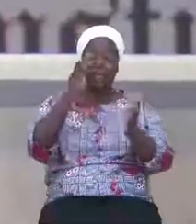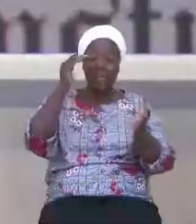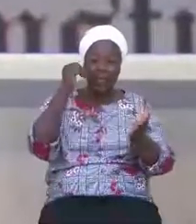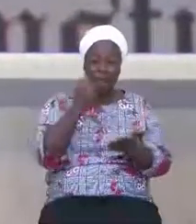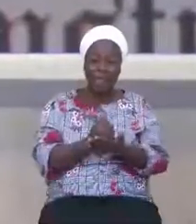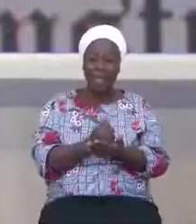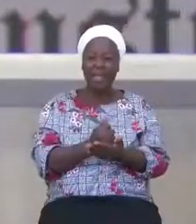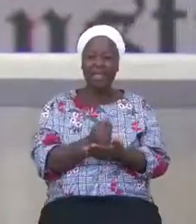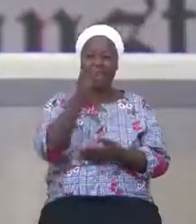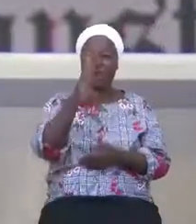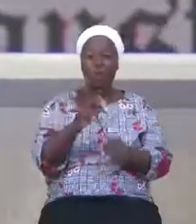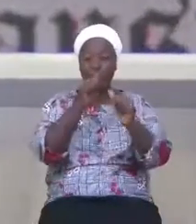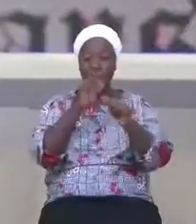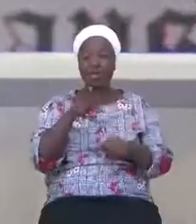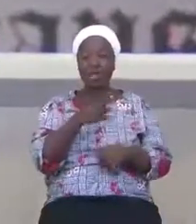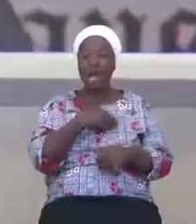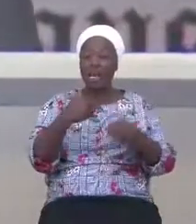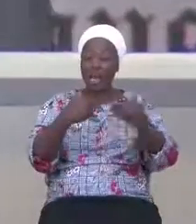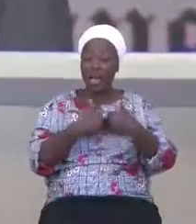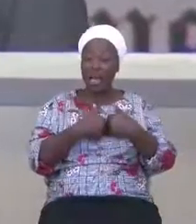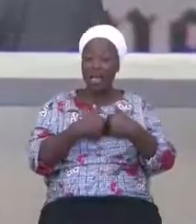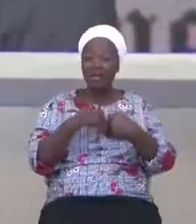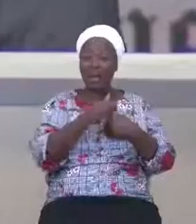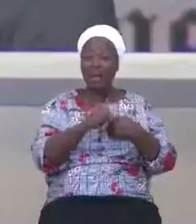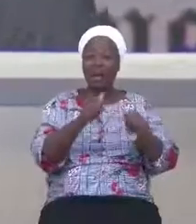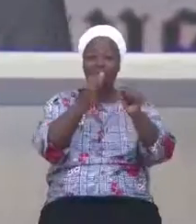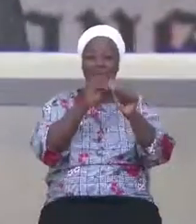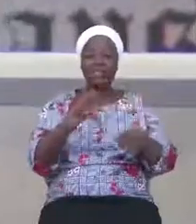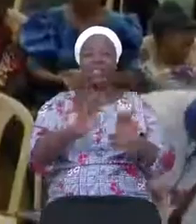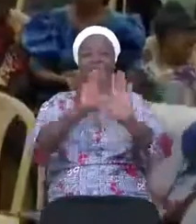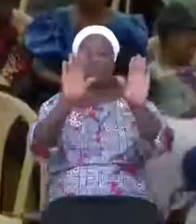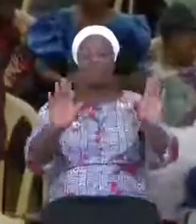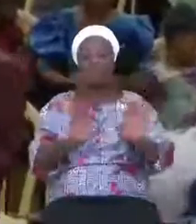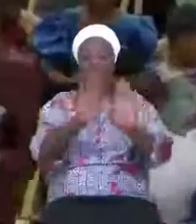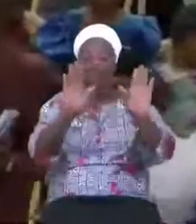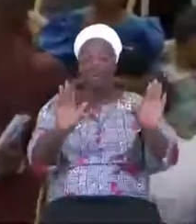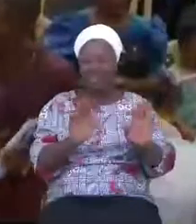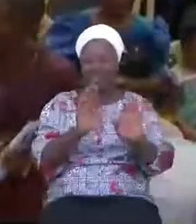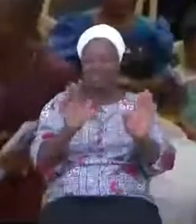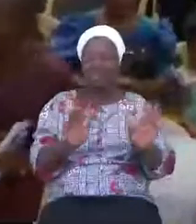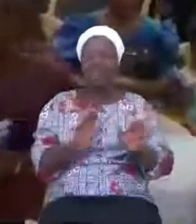Amen. Que Dieu vous bénisse. Ayez un dimanche béni.